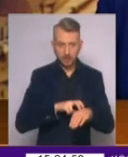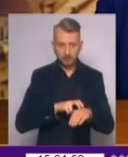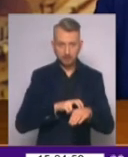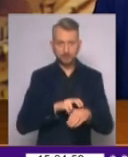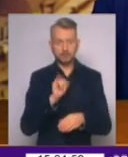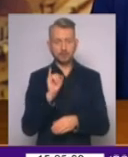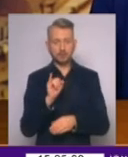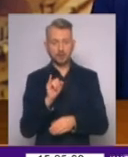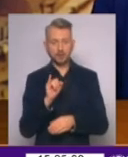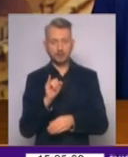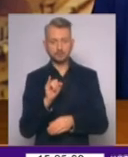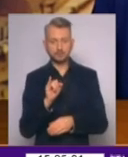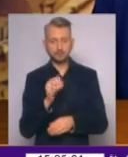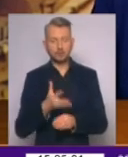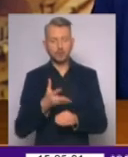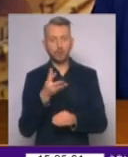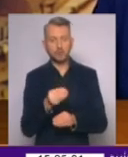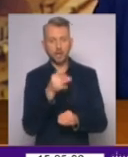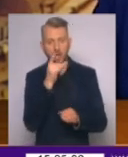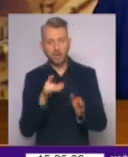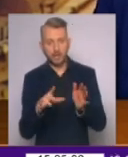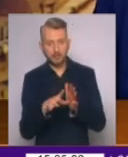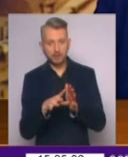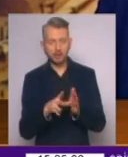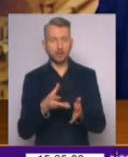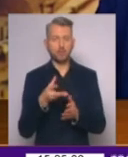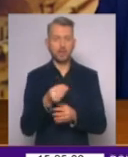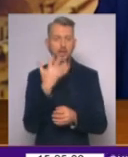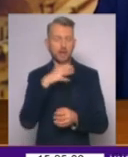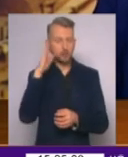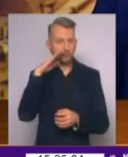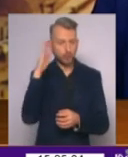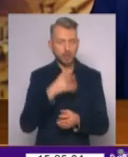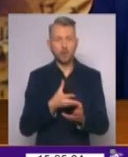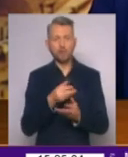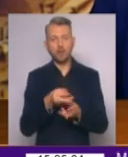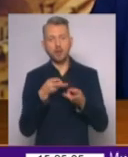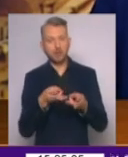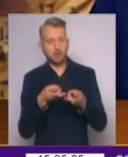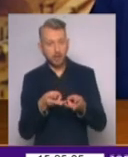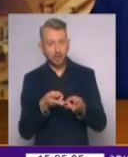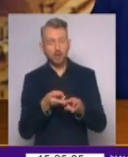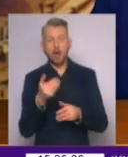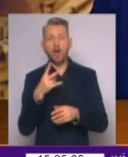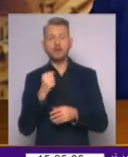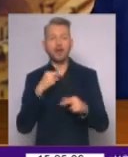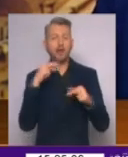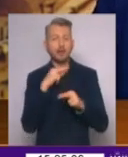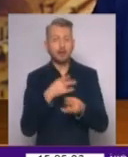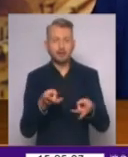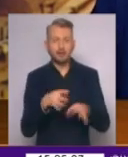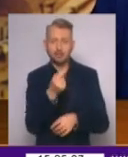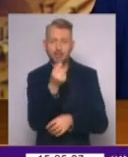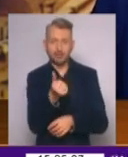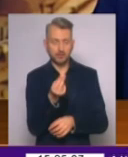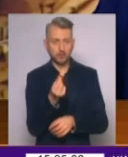і оплата електрики, оплата гарячої води, оплата тепла. І вже на ліки лишається невеликий мізер.